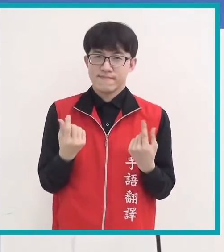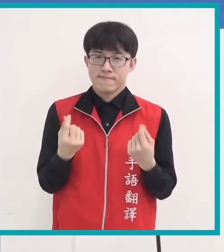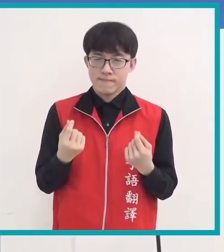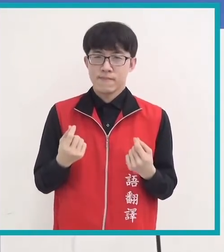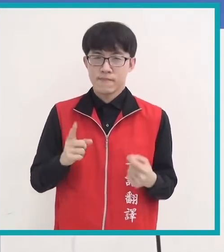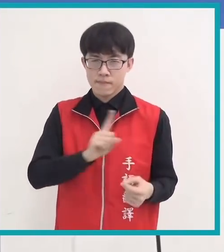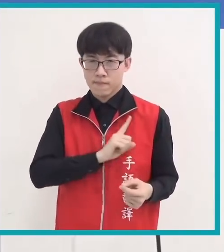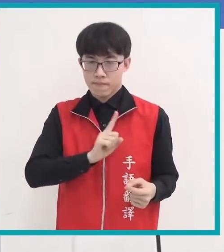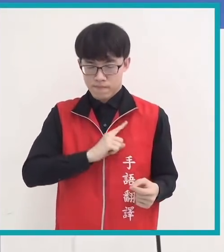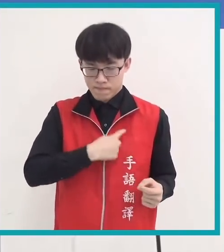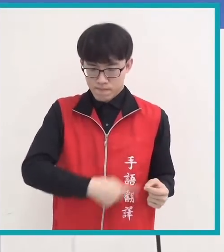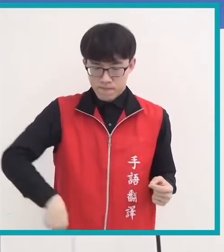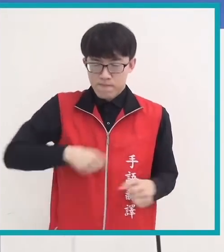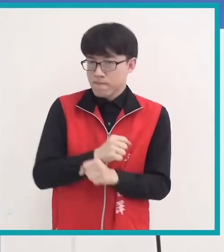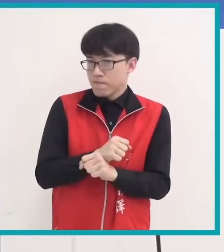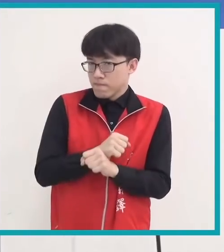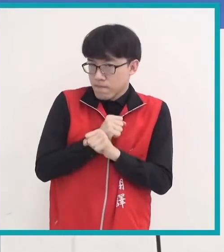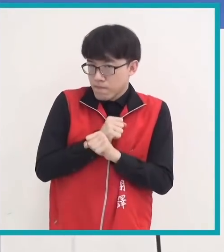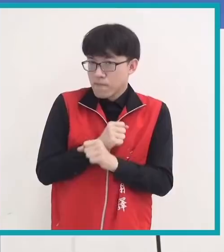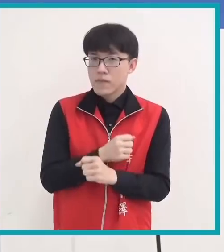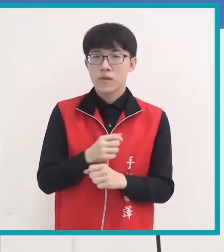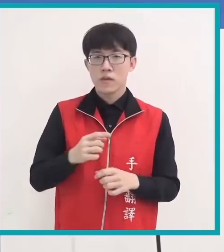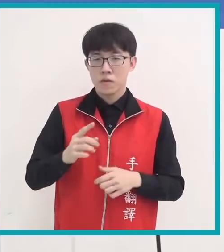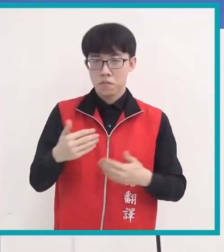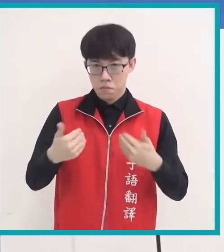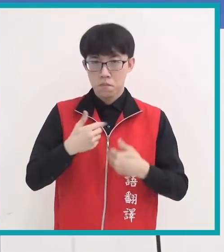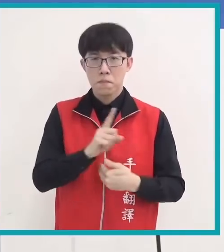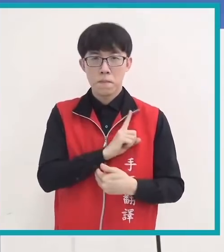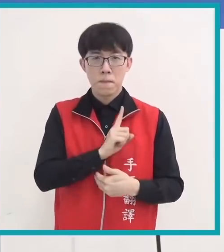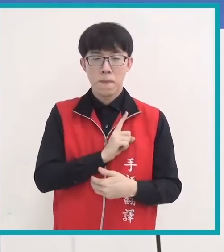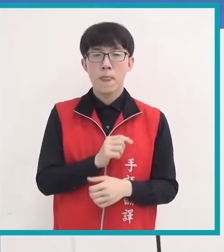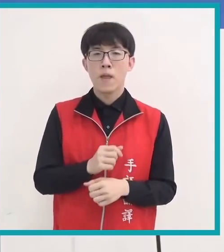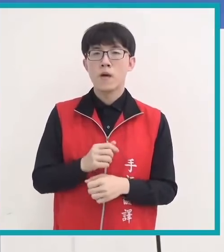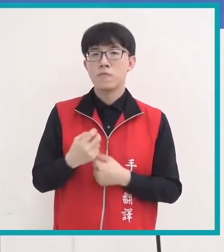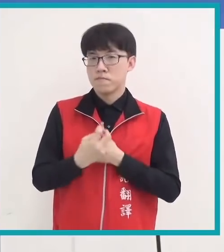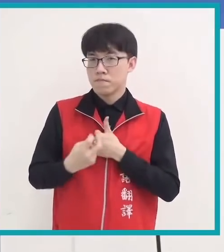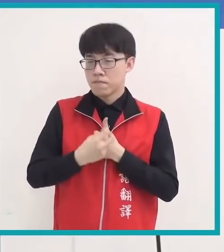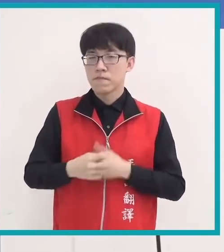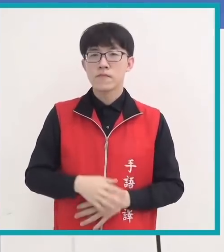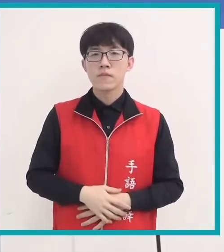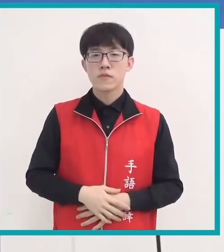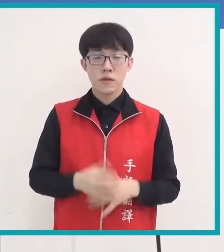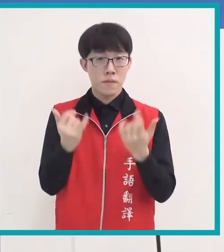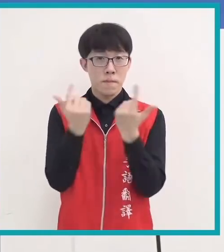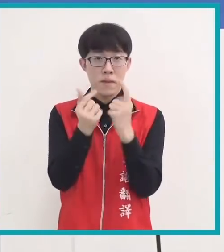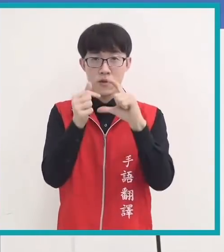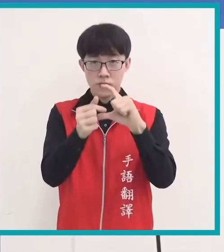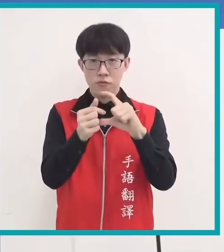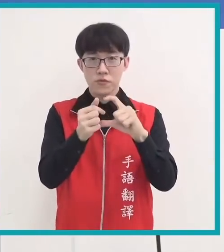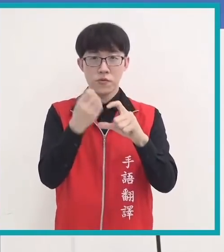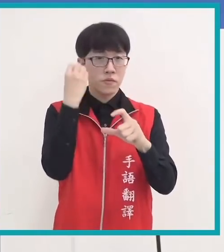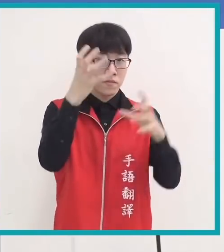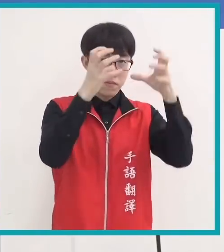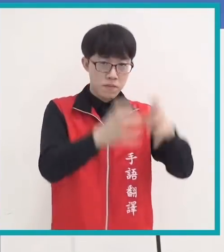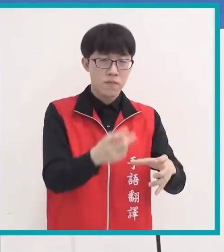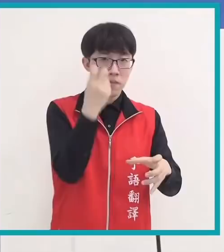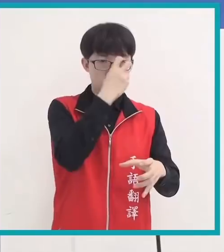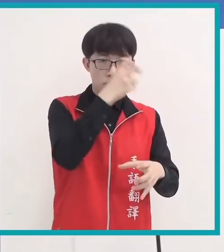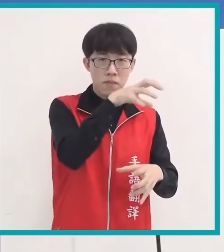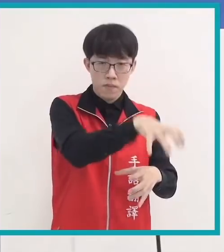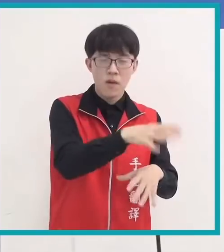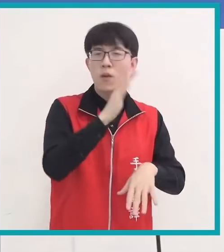康的监测，因此北区会增设这个采检站。另外北区的各诊